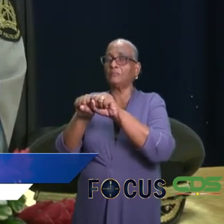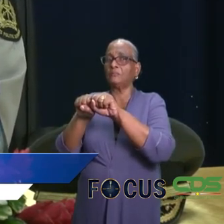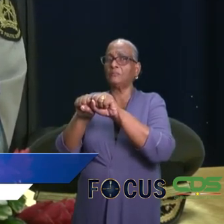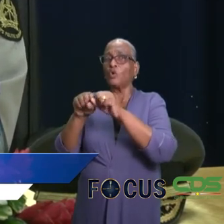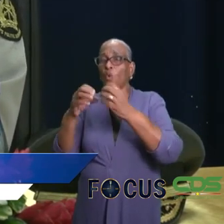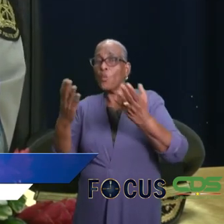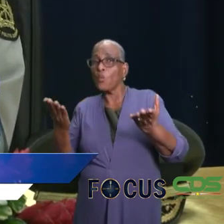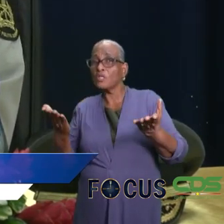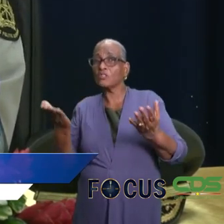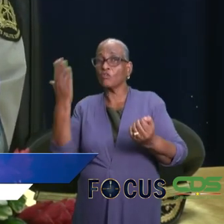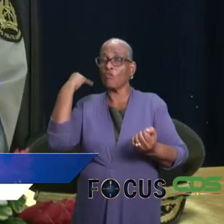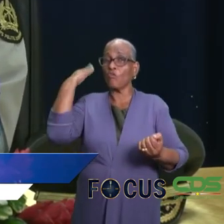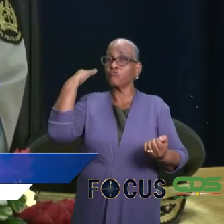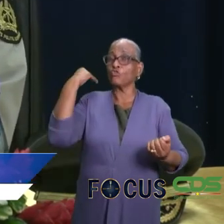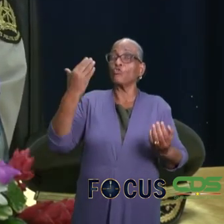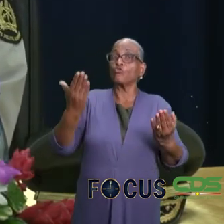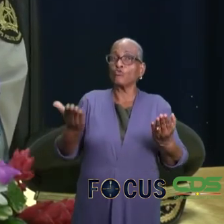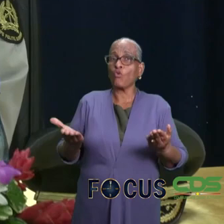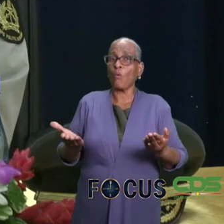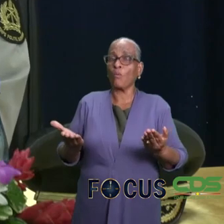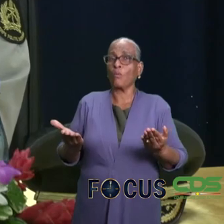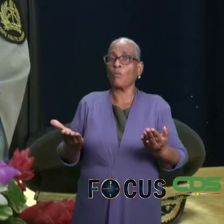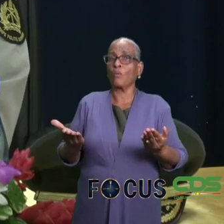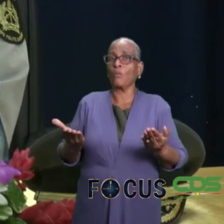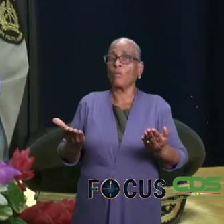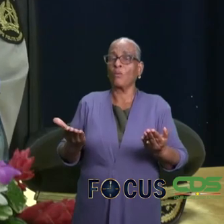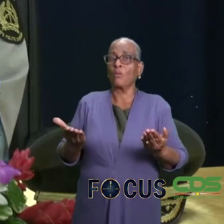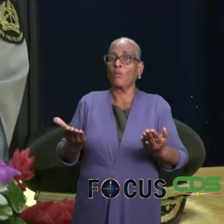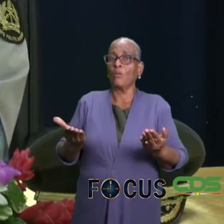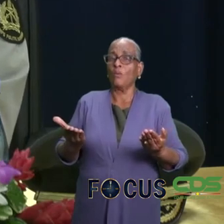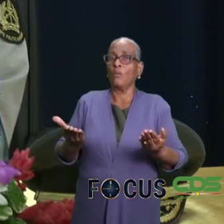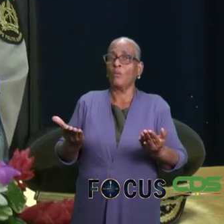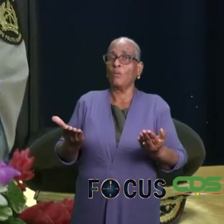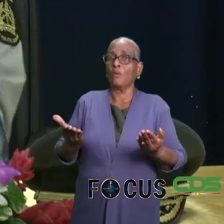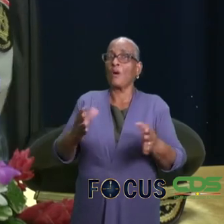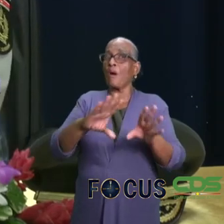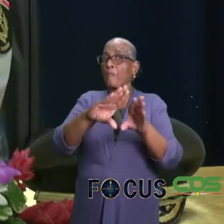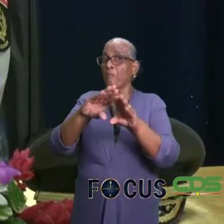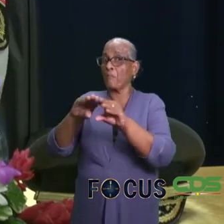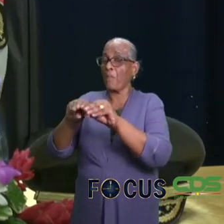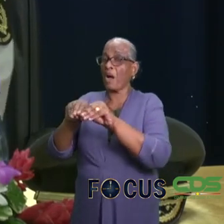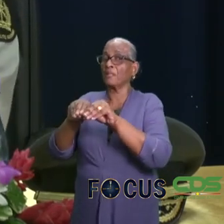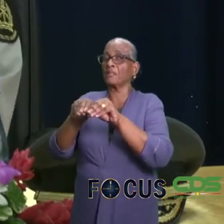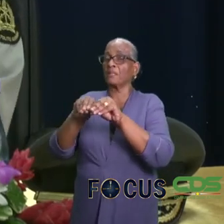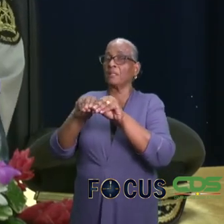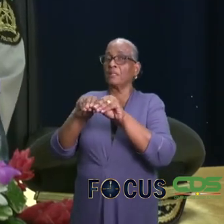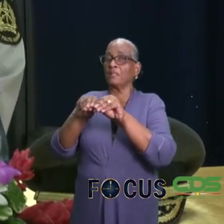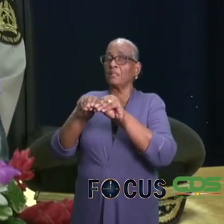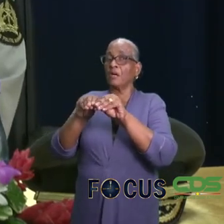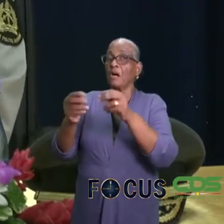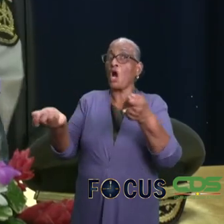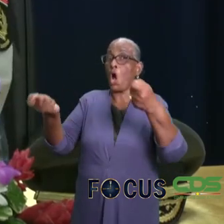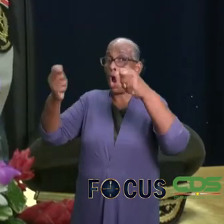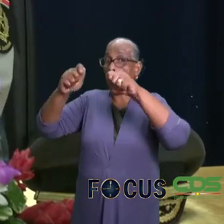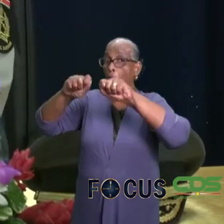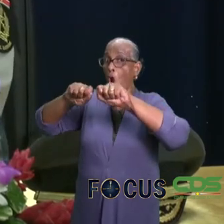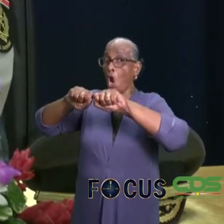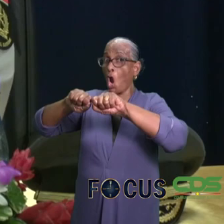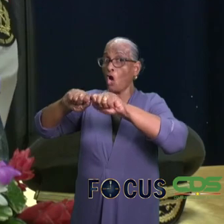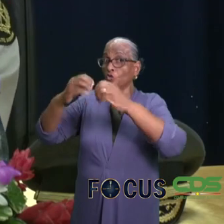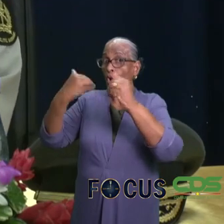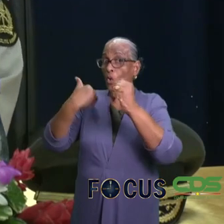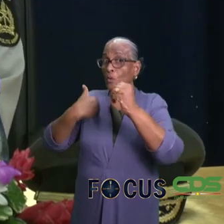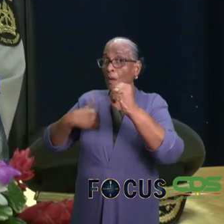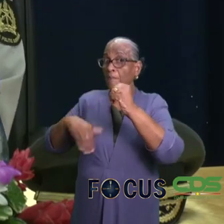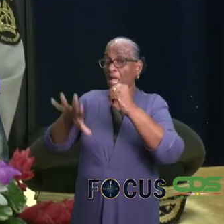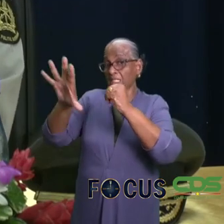Was het zo dus dat wij naast de maatregel om lockdown overtreders op